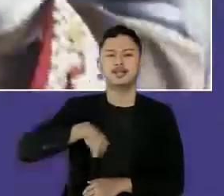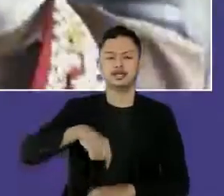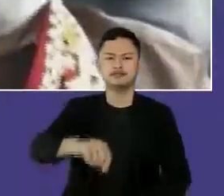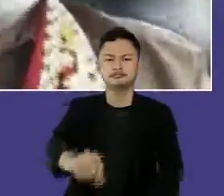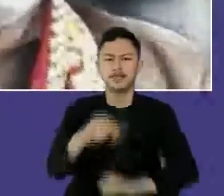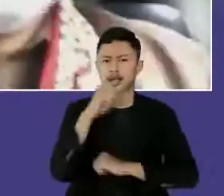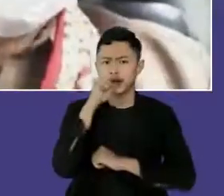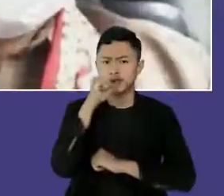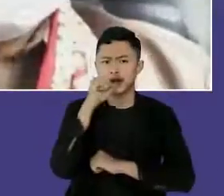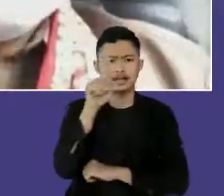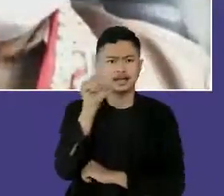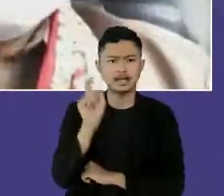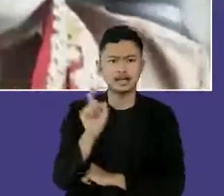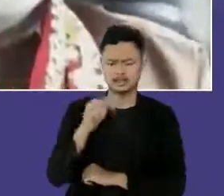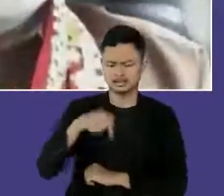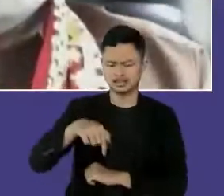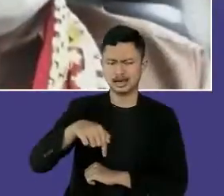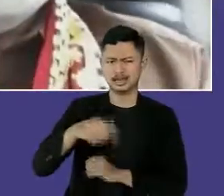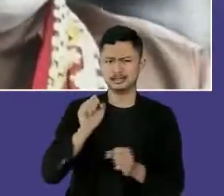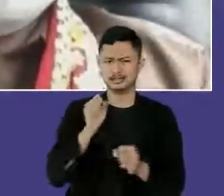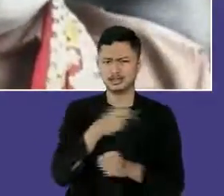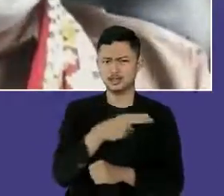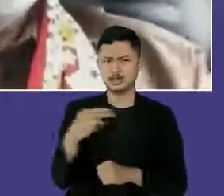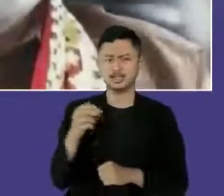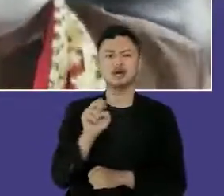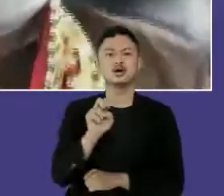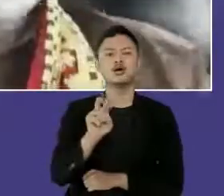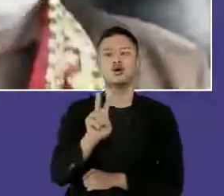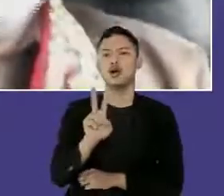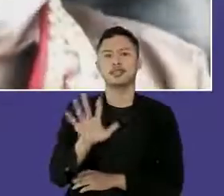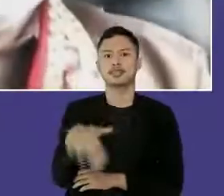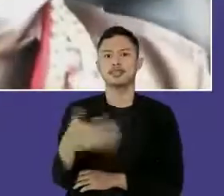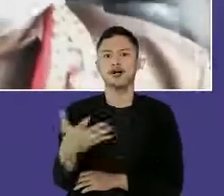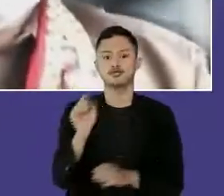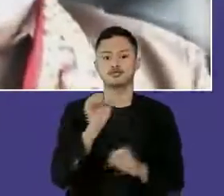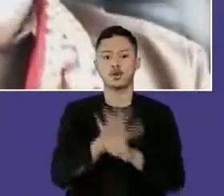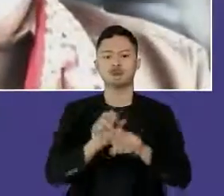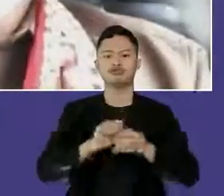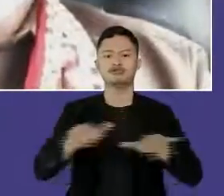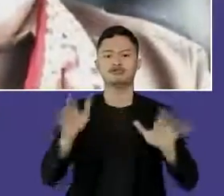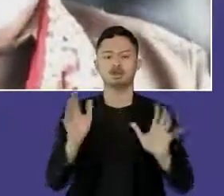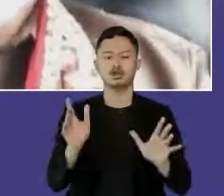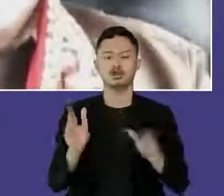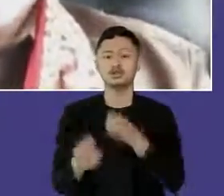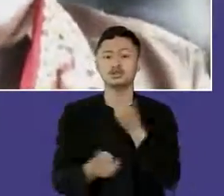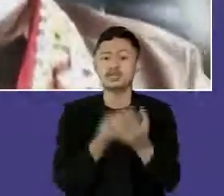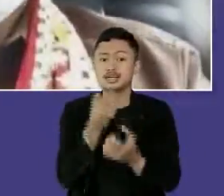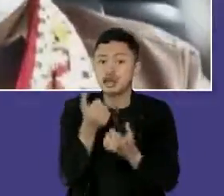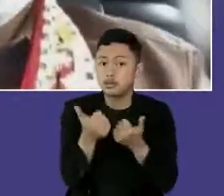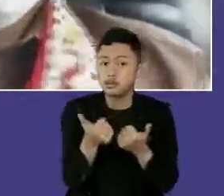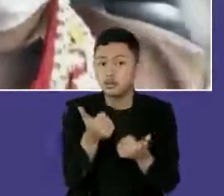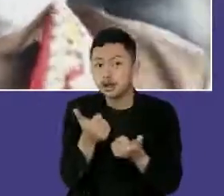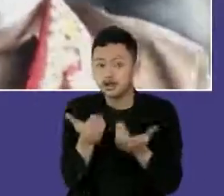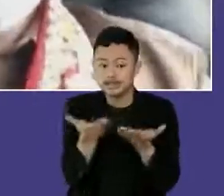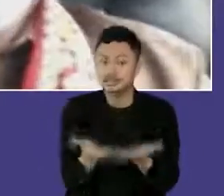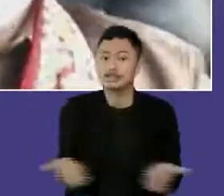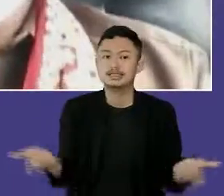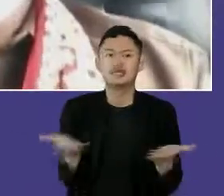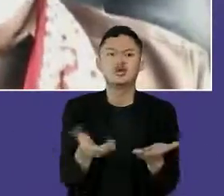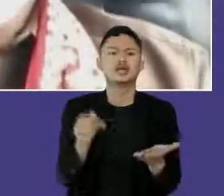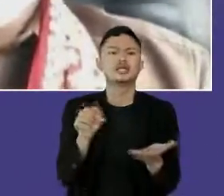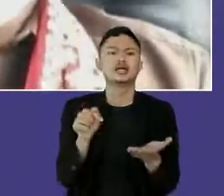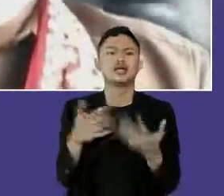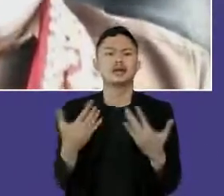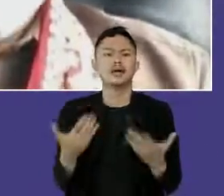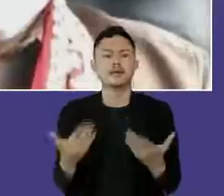hampir 2 tahun ya, kita Indonesia dihantam pandemi COVID-19. Bisa dijelaskan secara overall dulu kondisi sektor